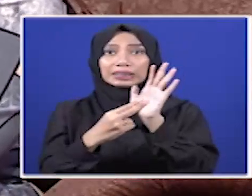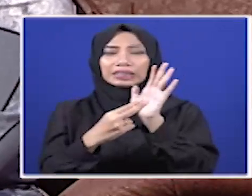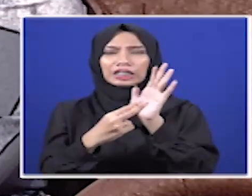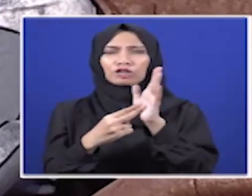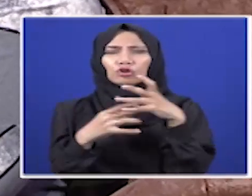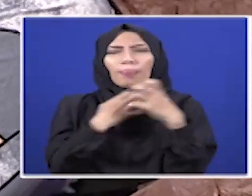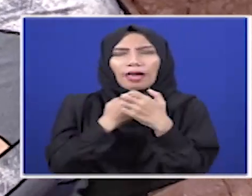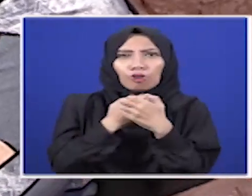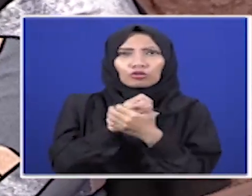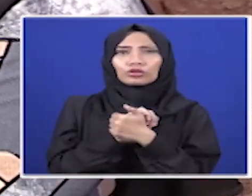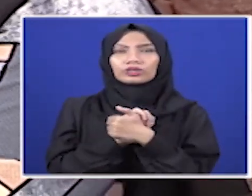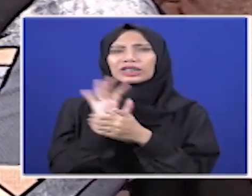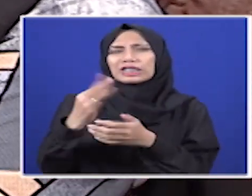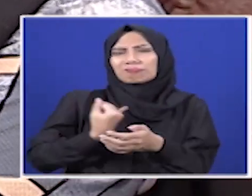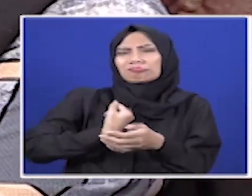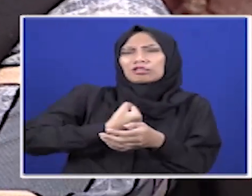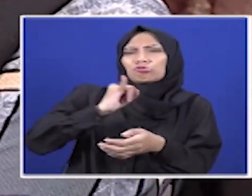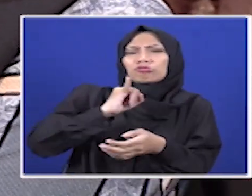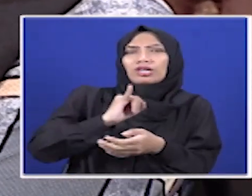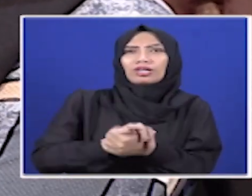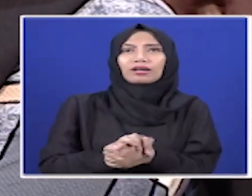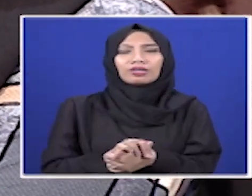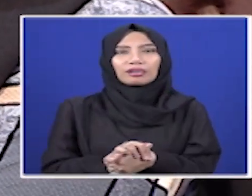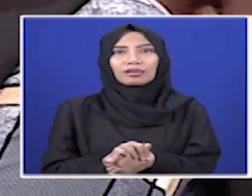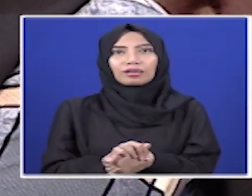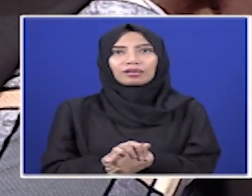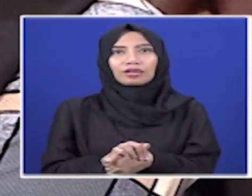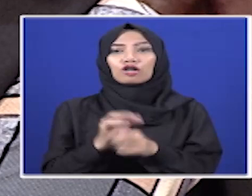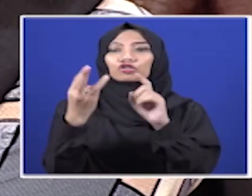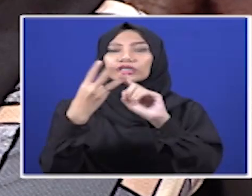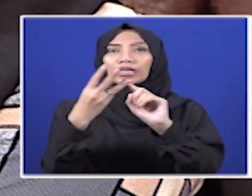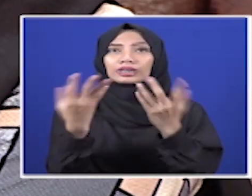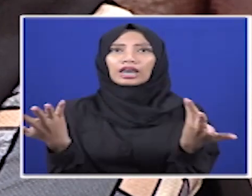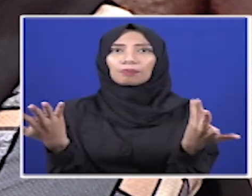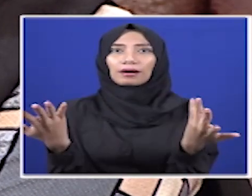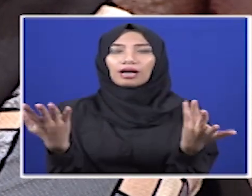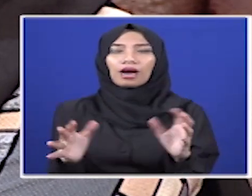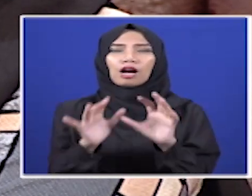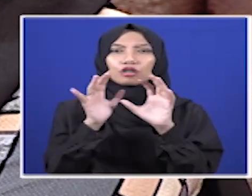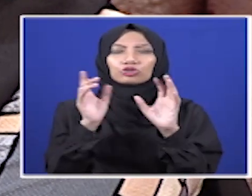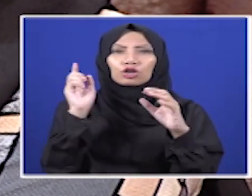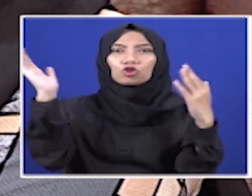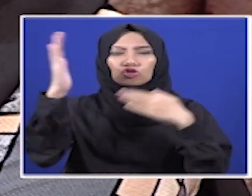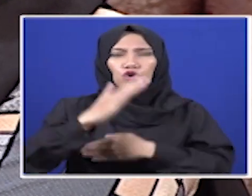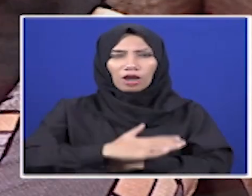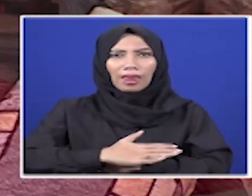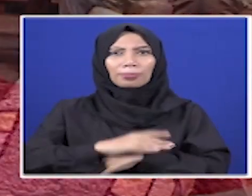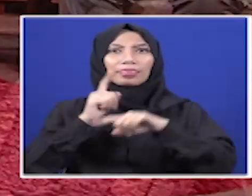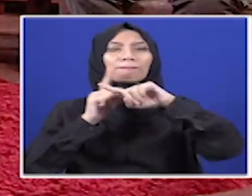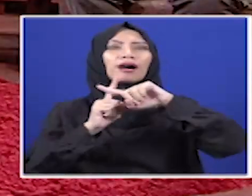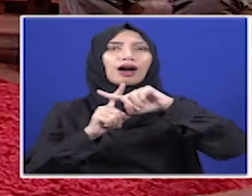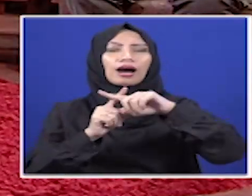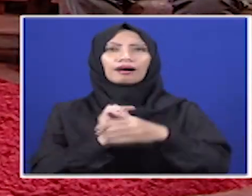yang kedua adalah meningkatkan sandaran komunitas kita dengan Allah subhanahu wa ta'ala bahwa Allah sebagai sang pelindung maka Allah akan